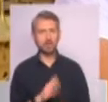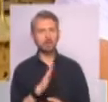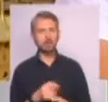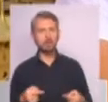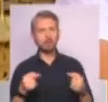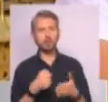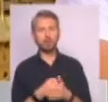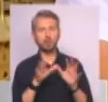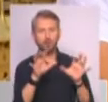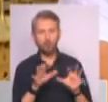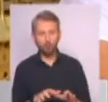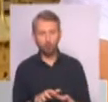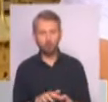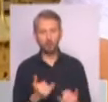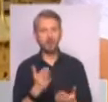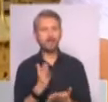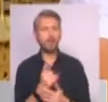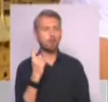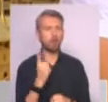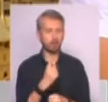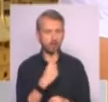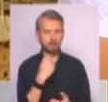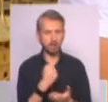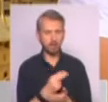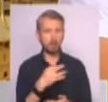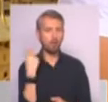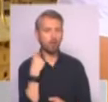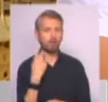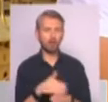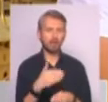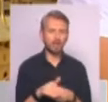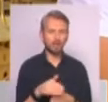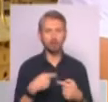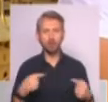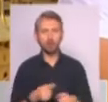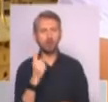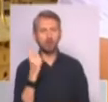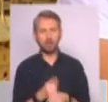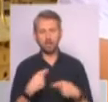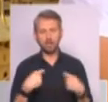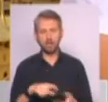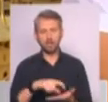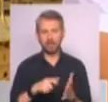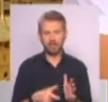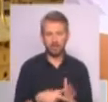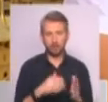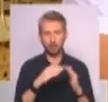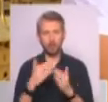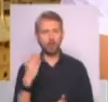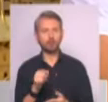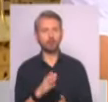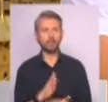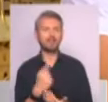Відповідно по закону є, ще зараз мораторій прийнятий, що по боргам, по кредитним, по іншим заборонити продавати нерухоме майно, якщо воно є єдиним